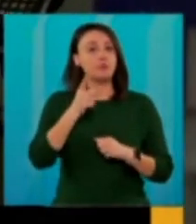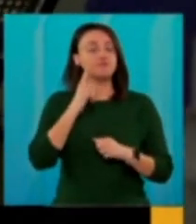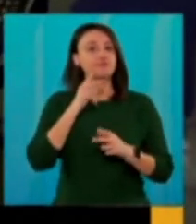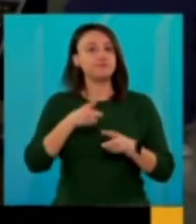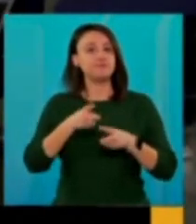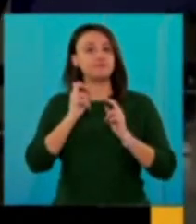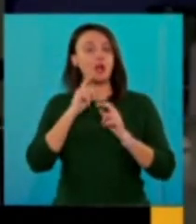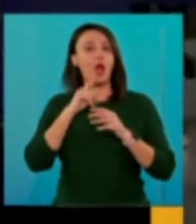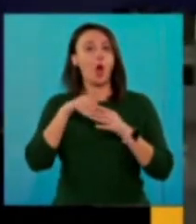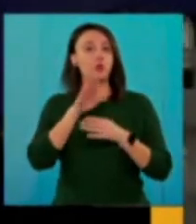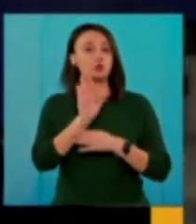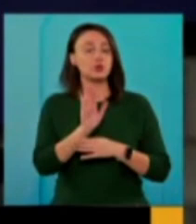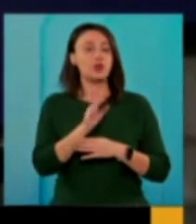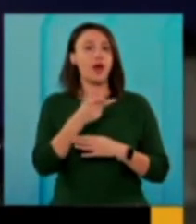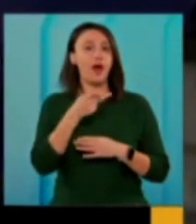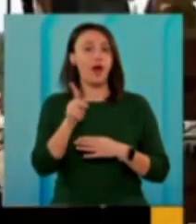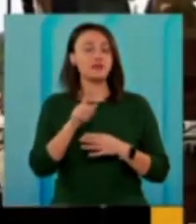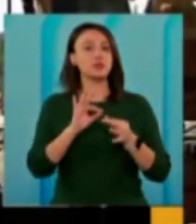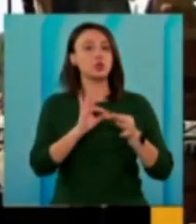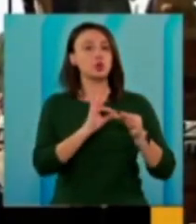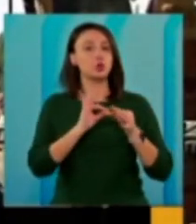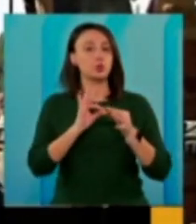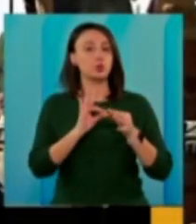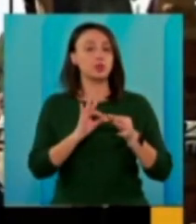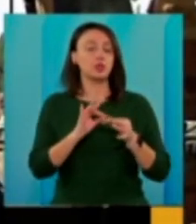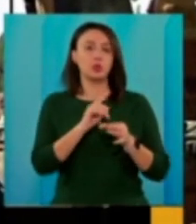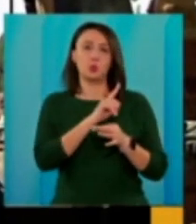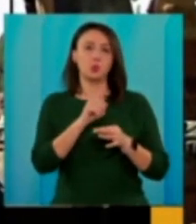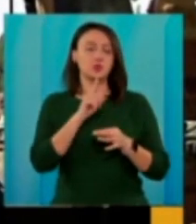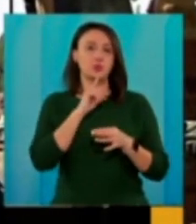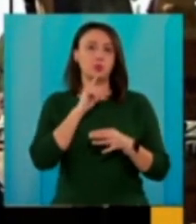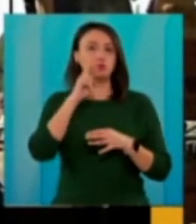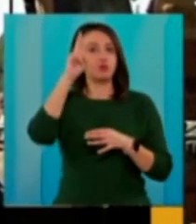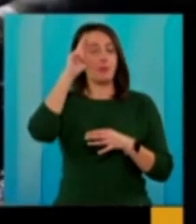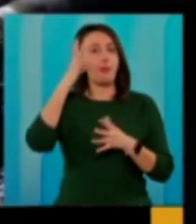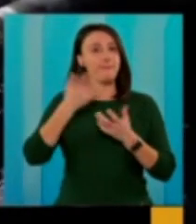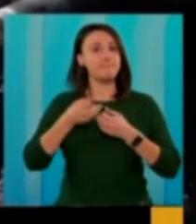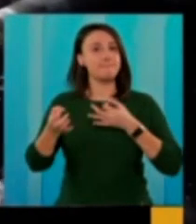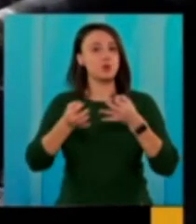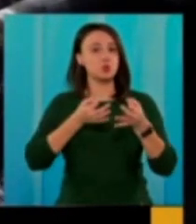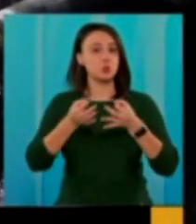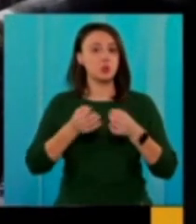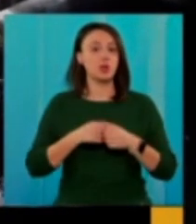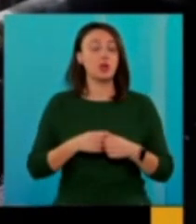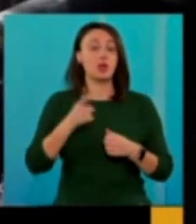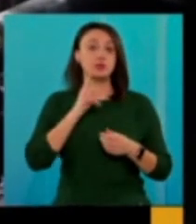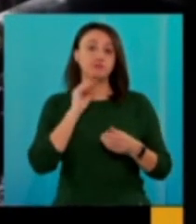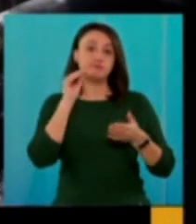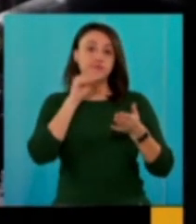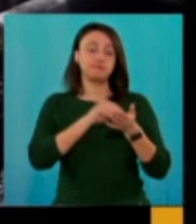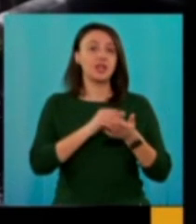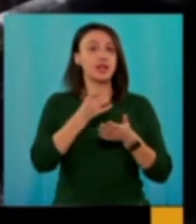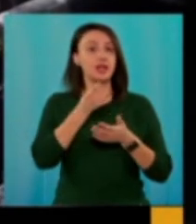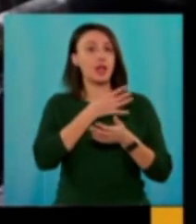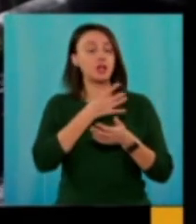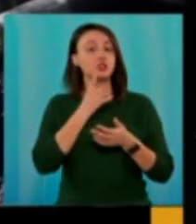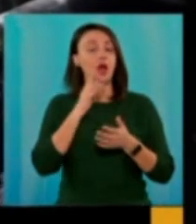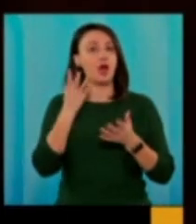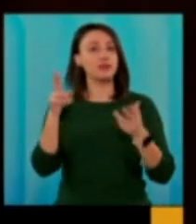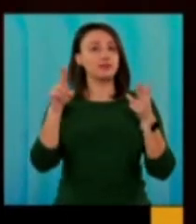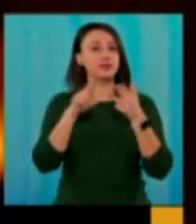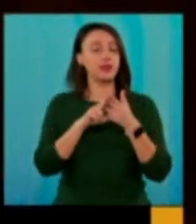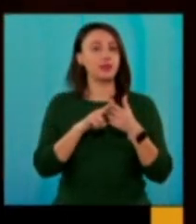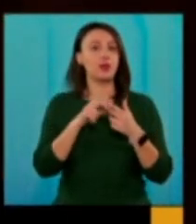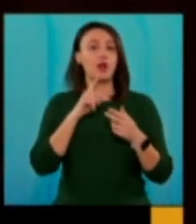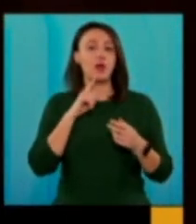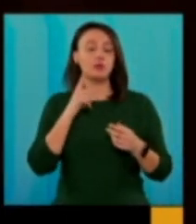suspendat autorizarea gazoductului Nord stream doi însă nu doar Germania ia măsuri preventive a acestuia i se alătură și Grecia care a convocat o